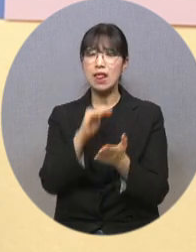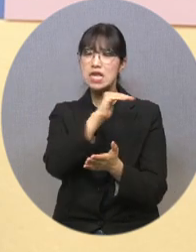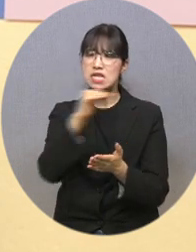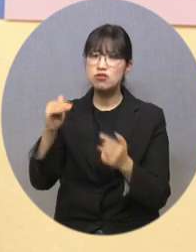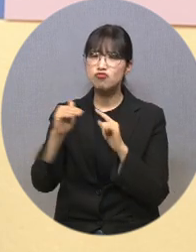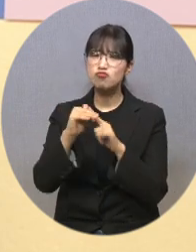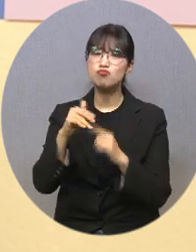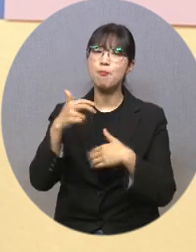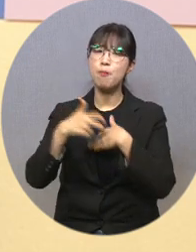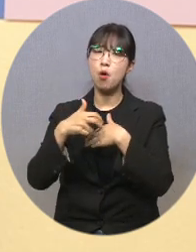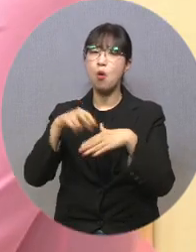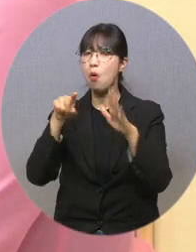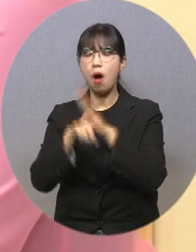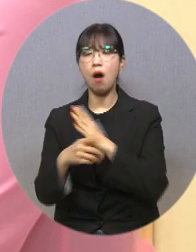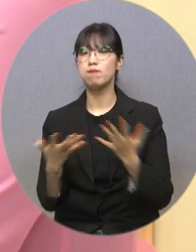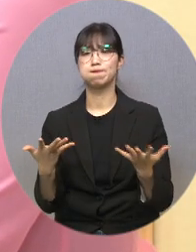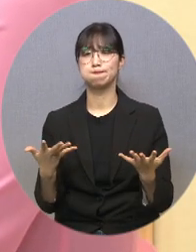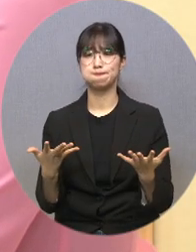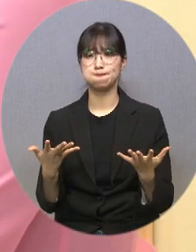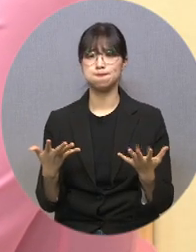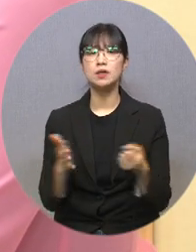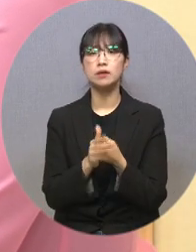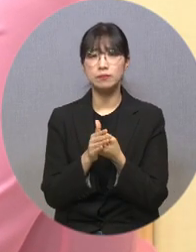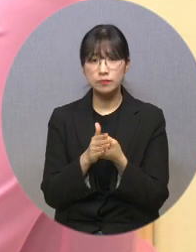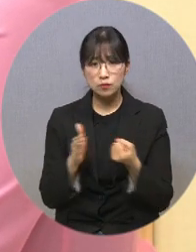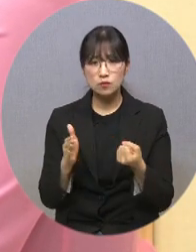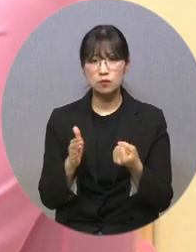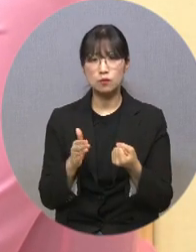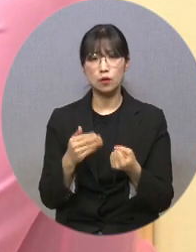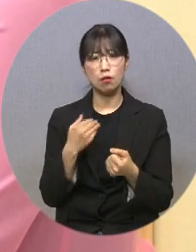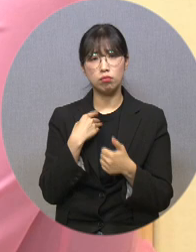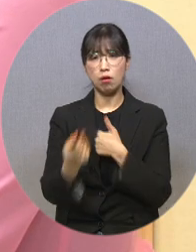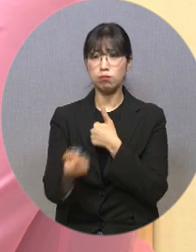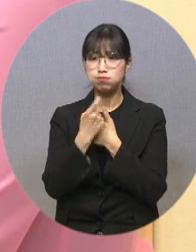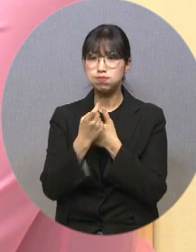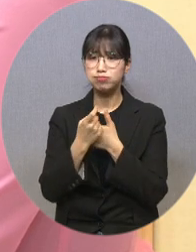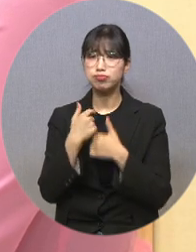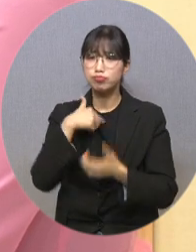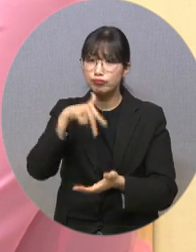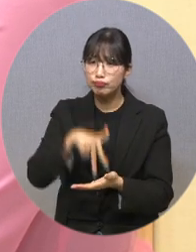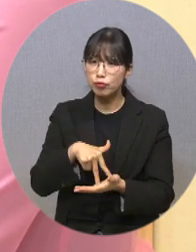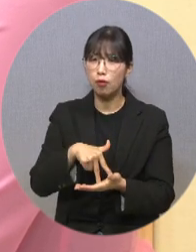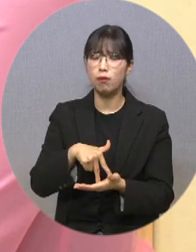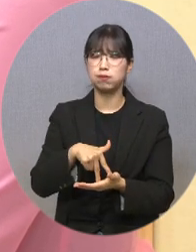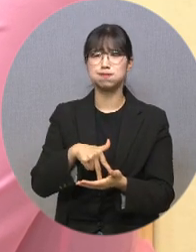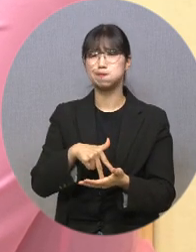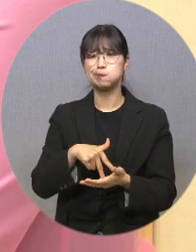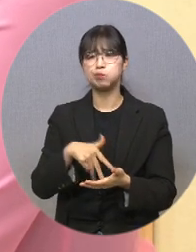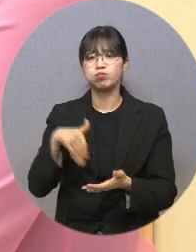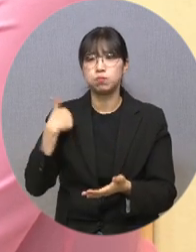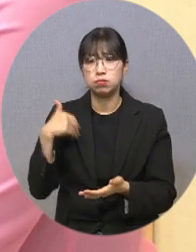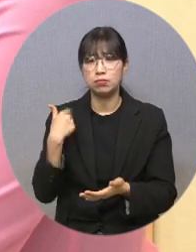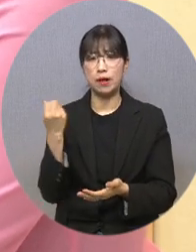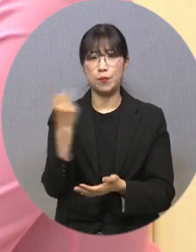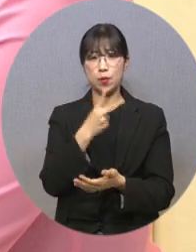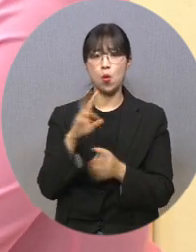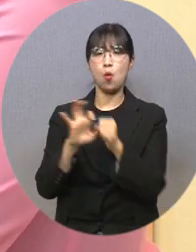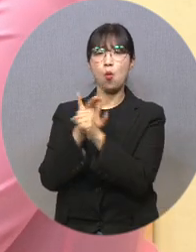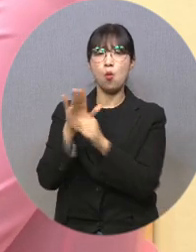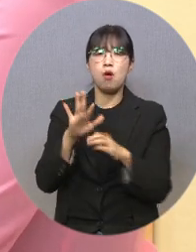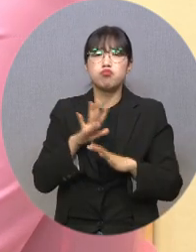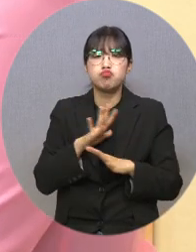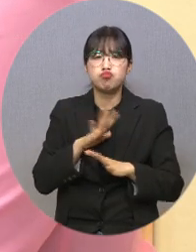가야 되느냐 그거 없어요. 네. 그러니까 걸려있는 사람도 좀 그렇고 코로나가